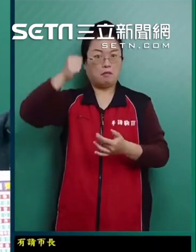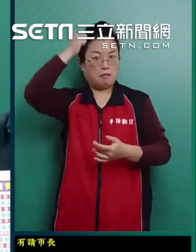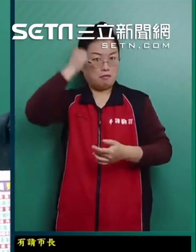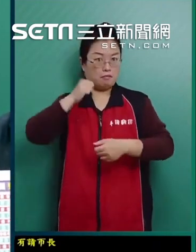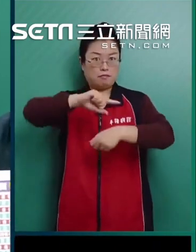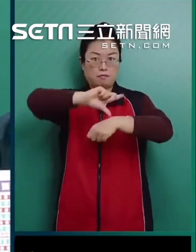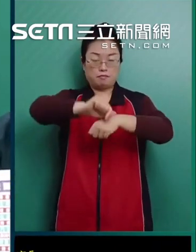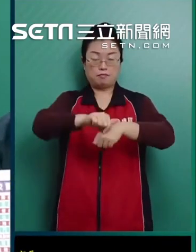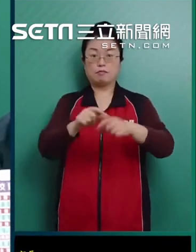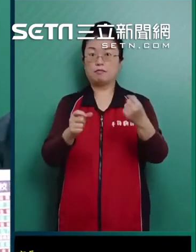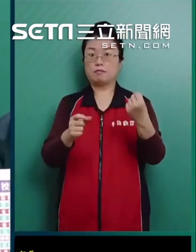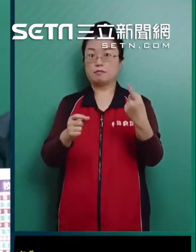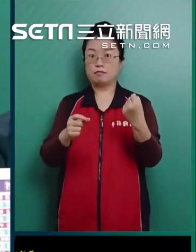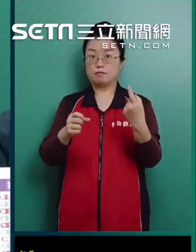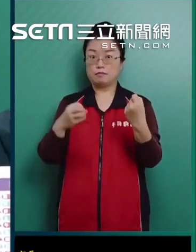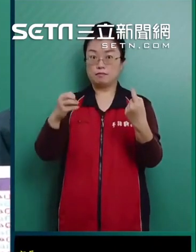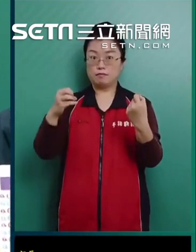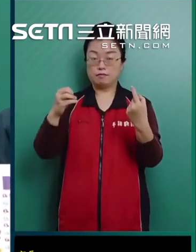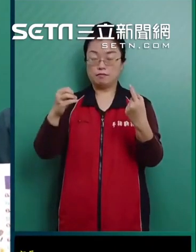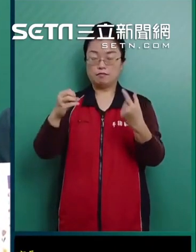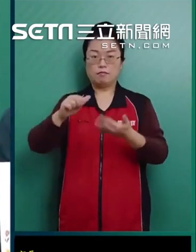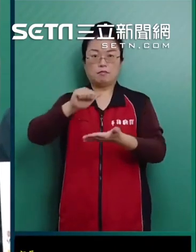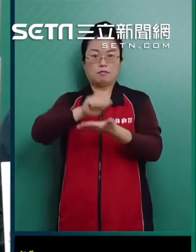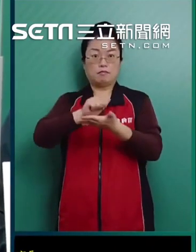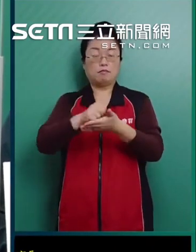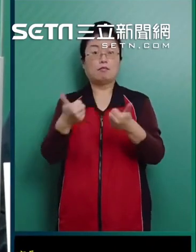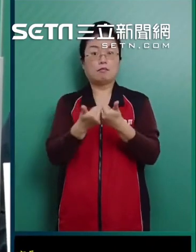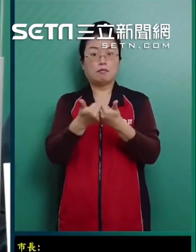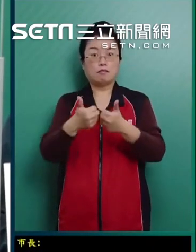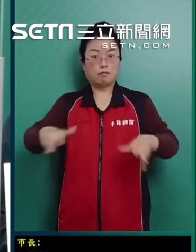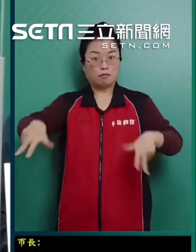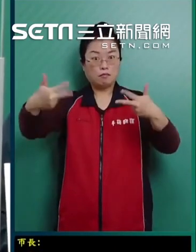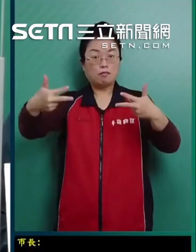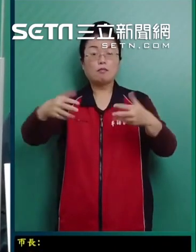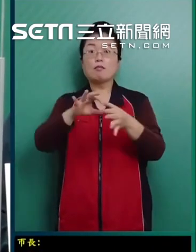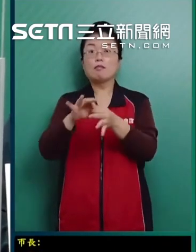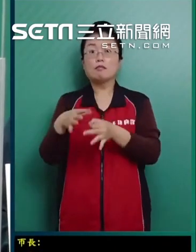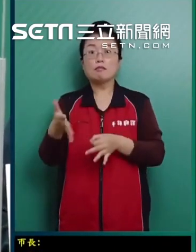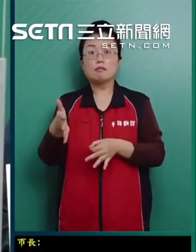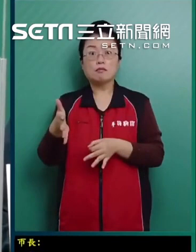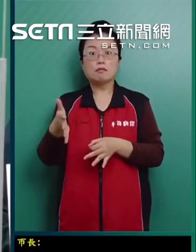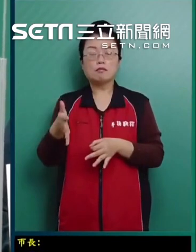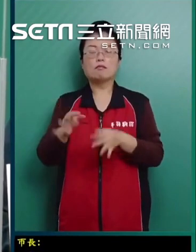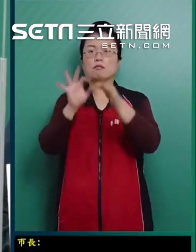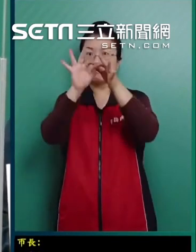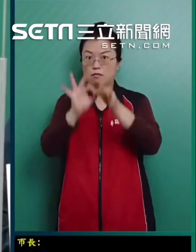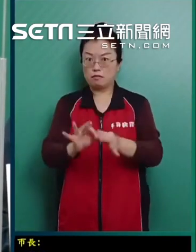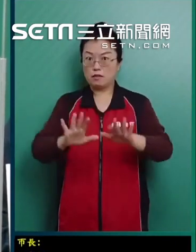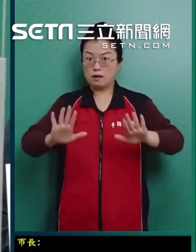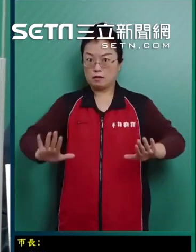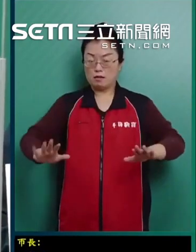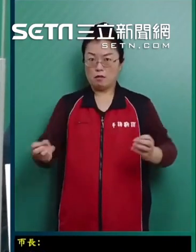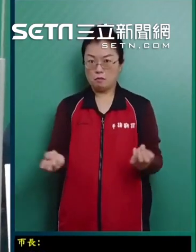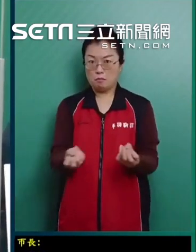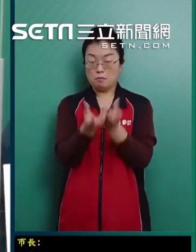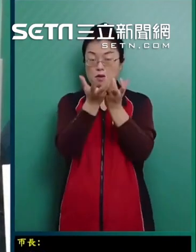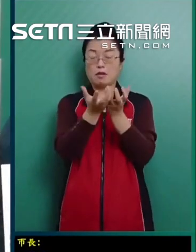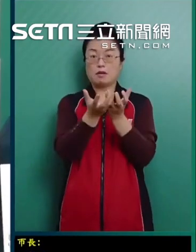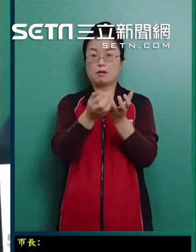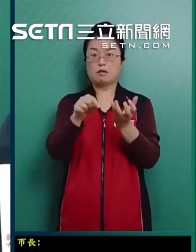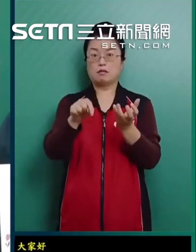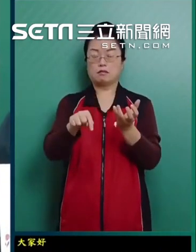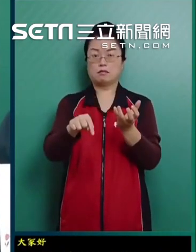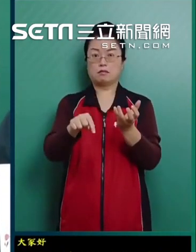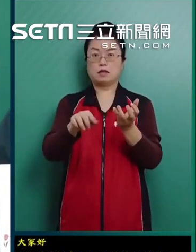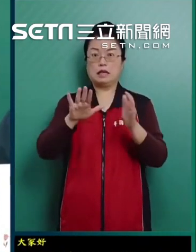开防疫记者会的原因，是因为这一次的这个防疫事件值得，因为有许